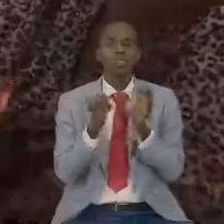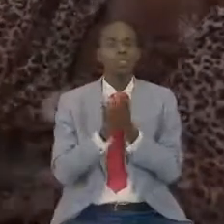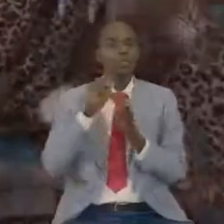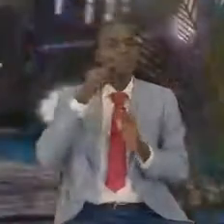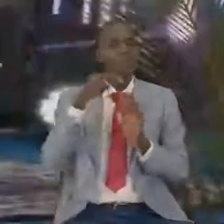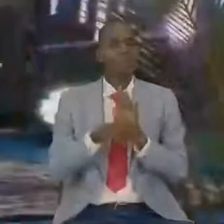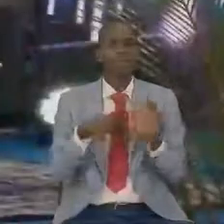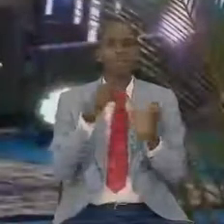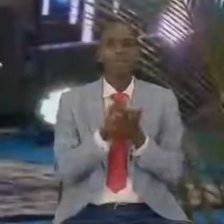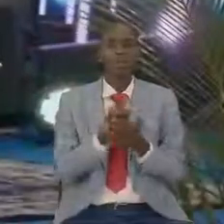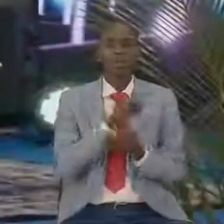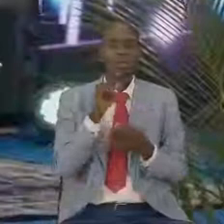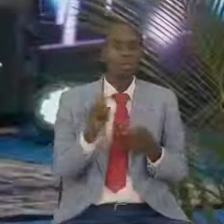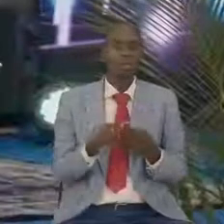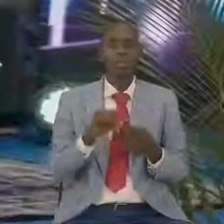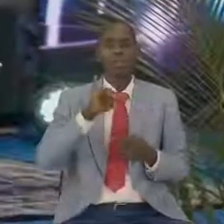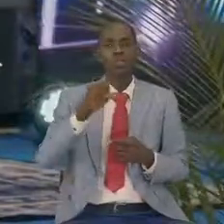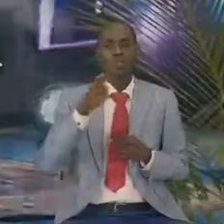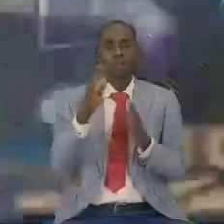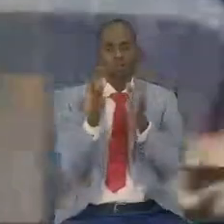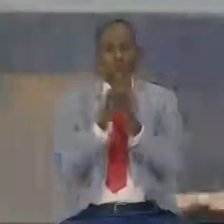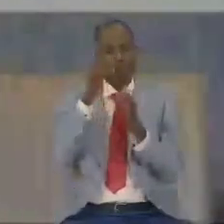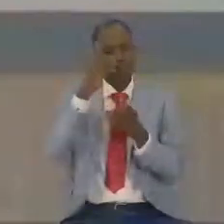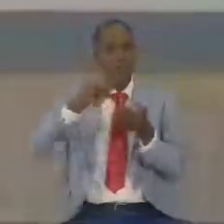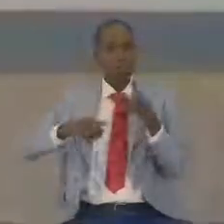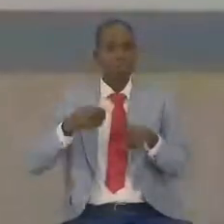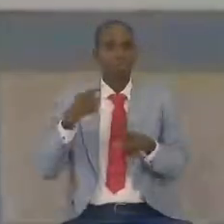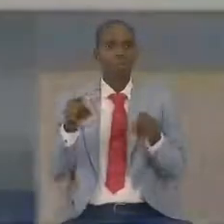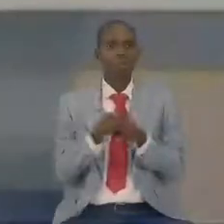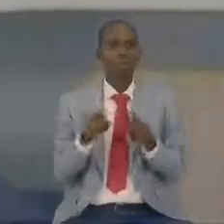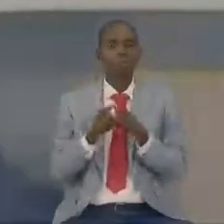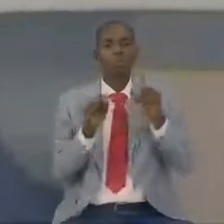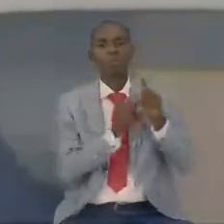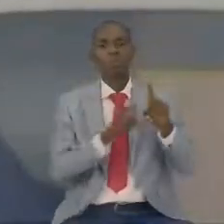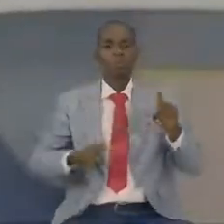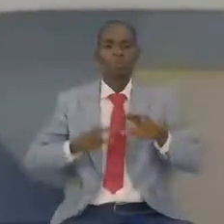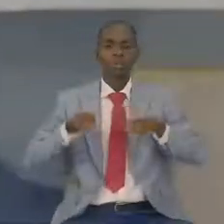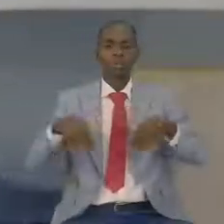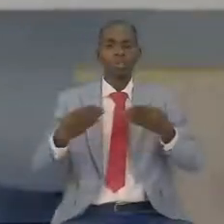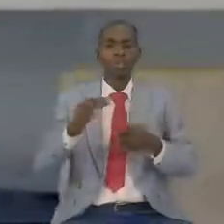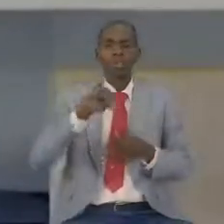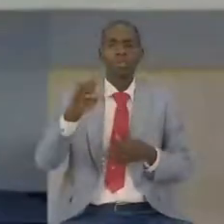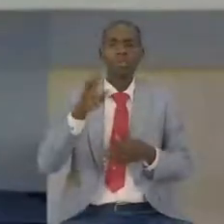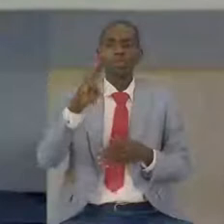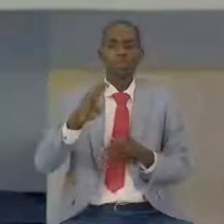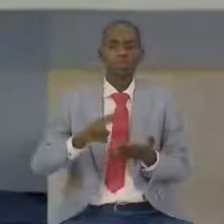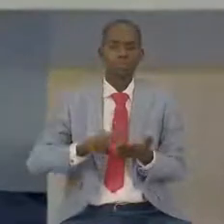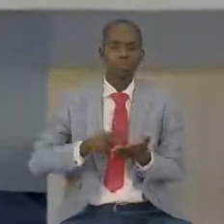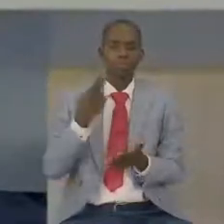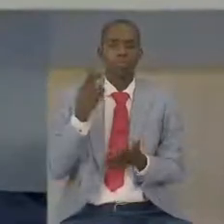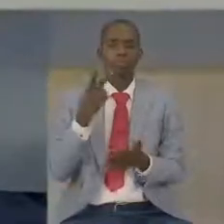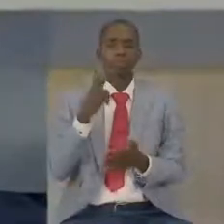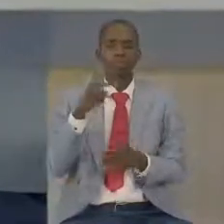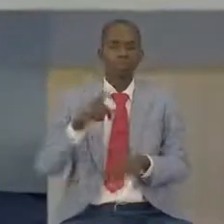dit, quand Job eut prié pour ses amis, et l'Éternel lui accorda le double de tout ce qu'il avait